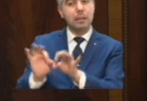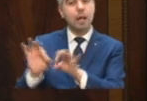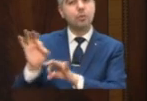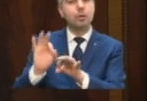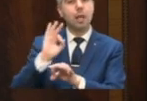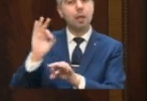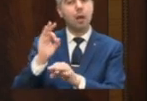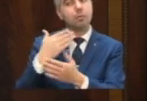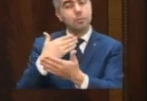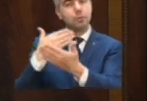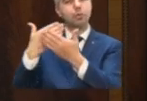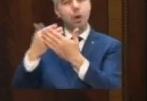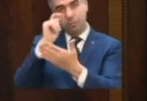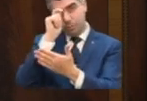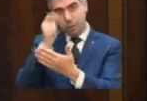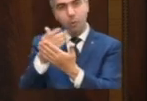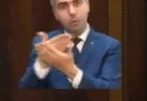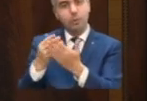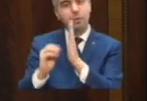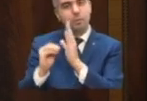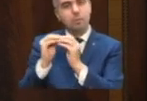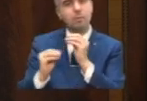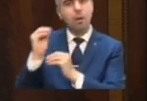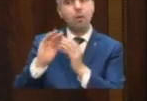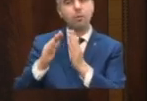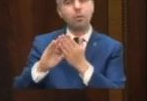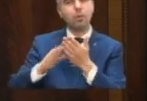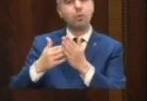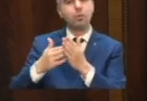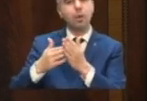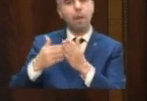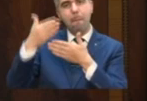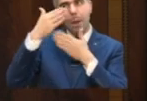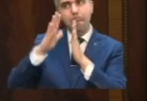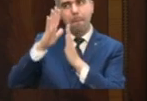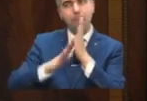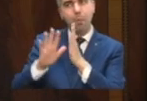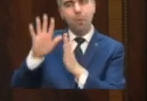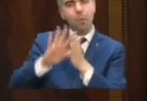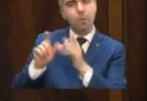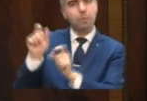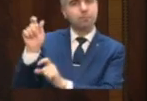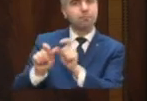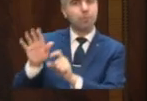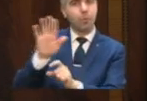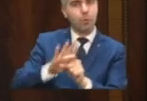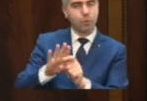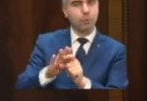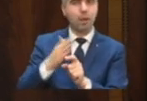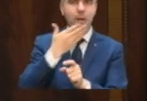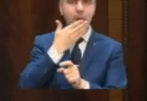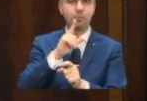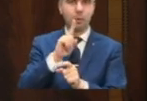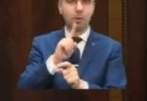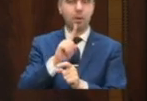الوجهات باش يتبوا الشعب ديالو الصداره بين الامم والشعوب. وهذا يعني عمل اللي في الحقيقه احنا بلدنا عنده واحد واحد